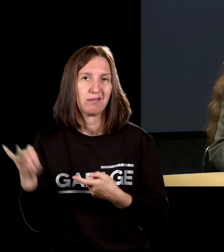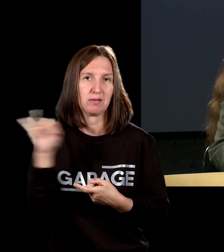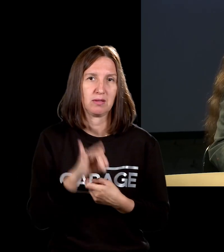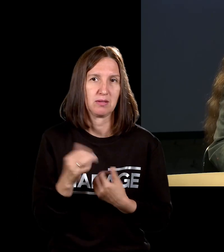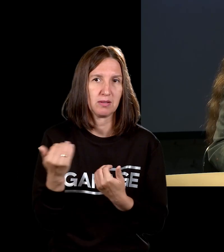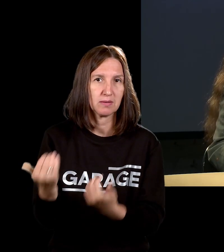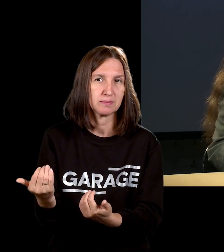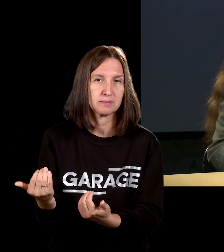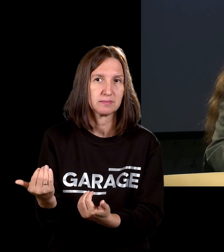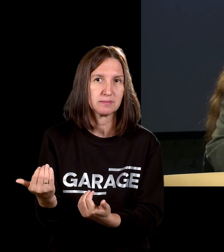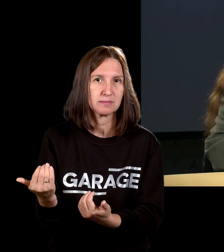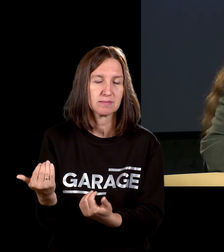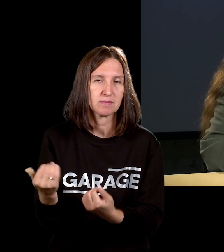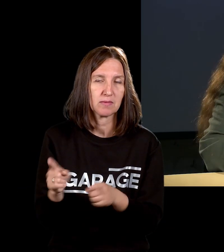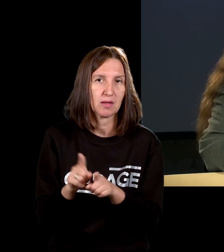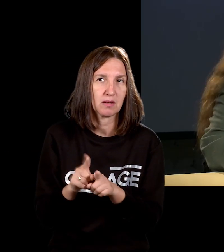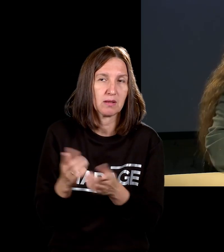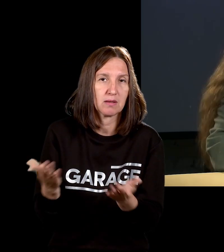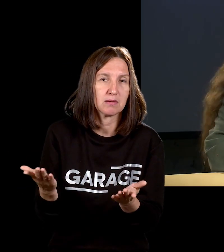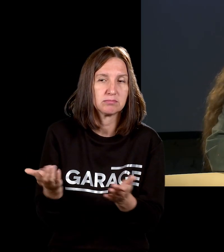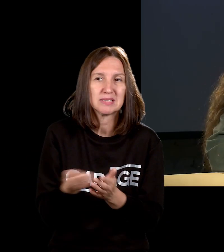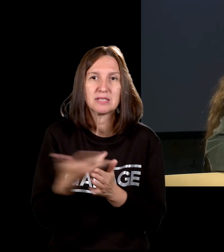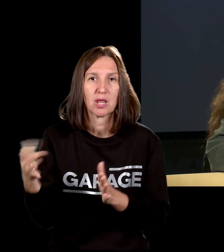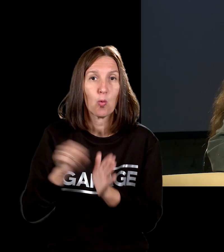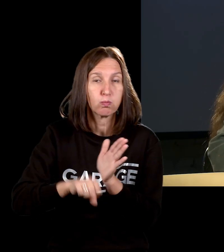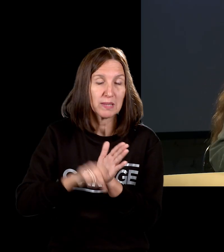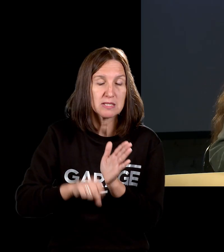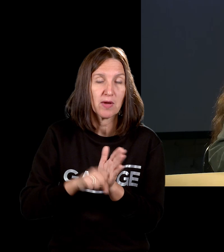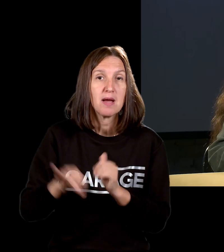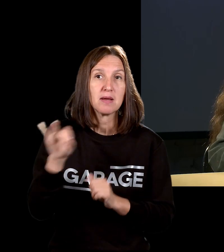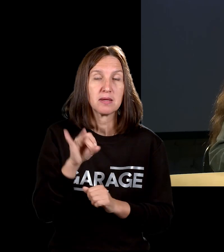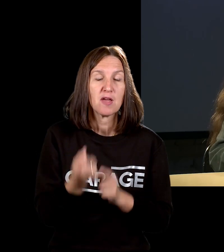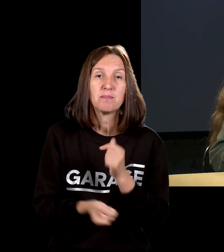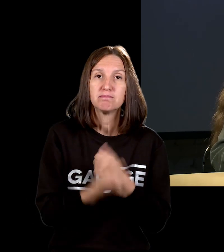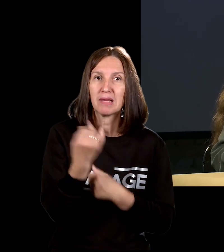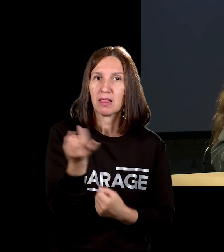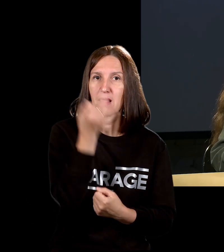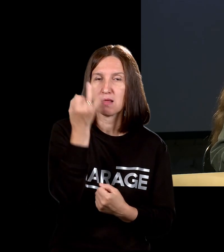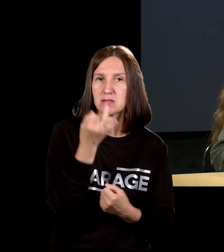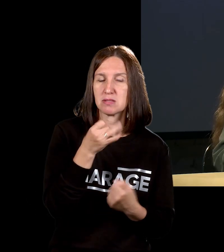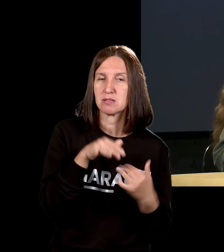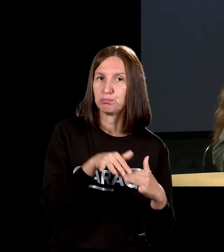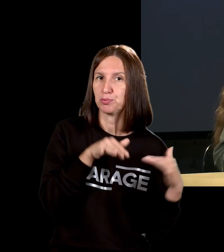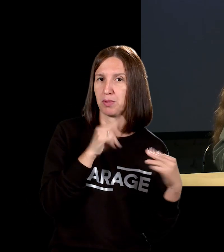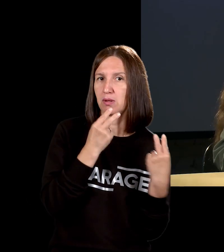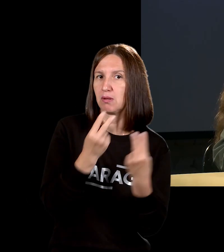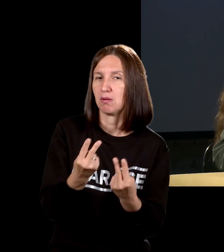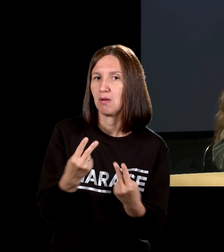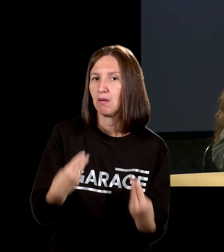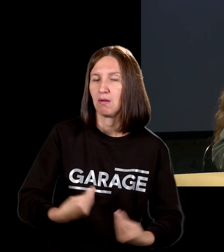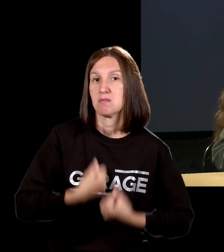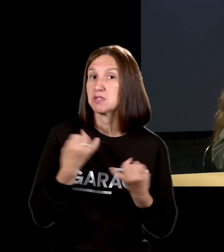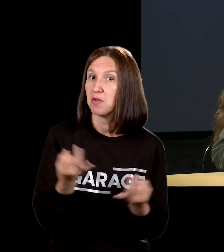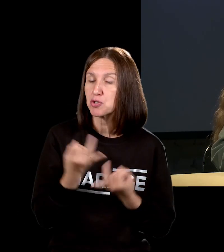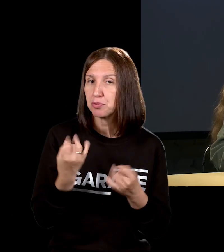этих самых массовых как бы серийных убийств, и интерес, который к ним и завороженность